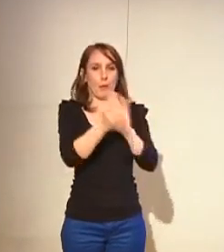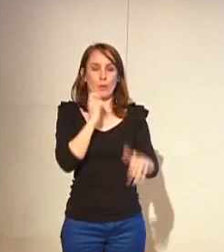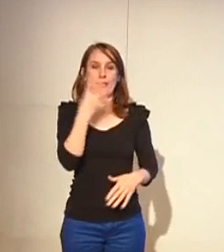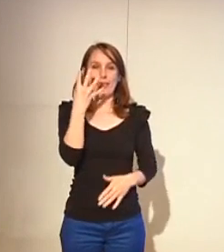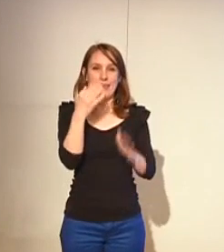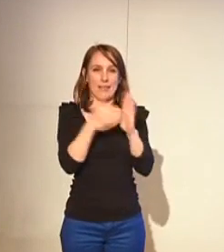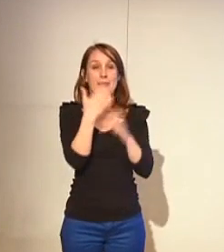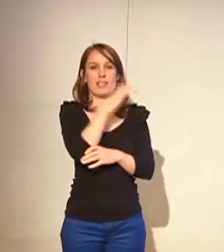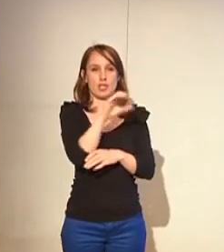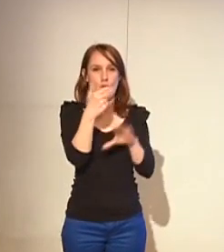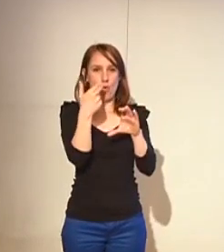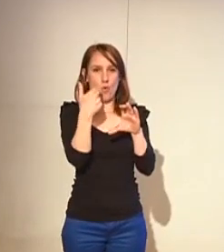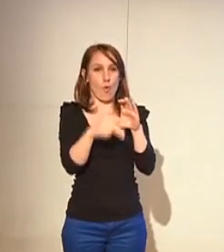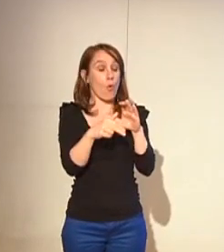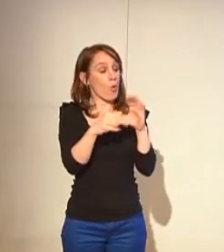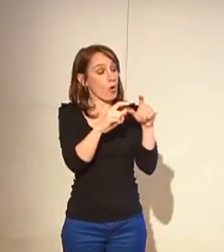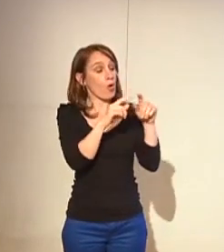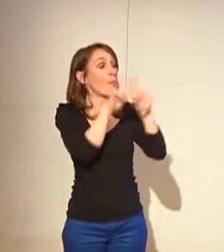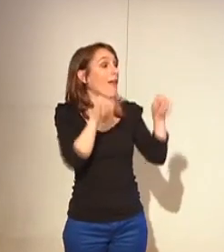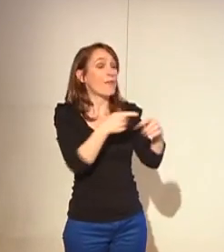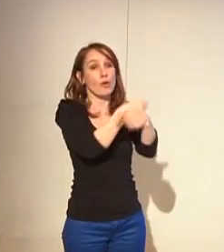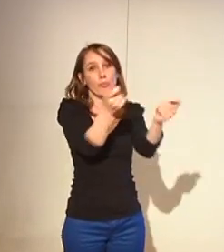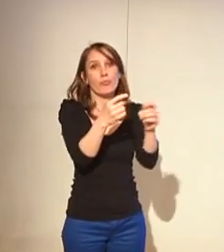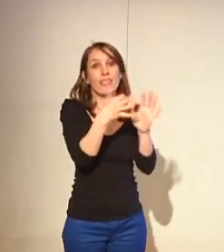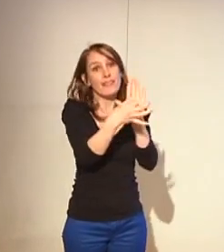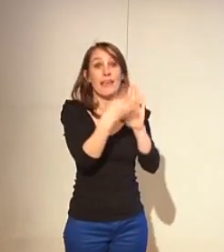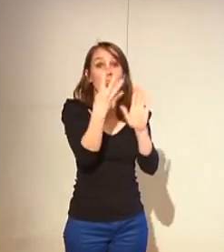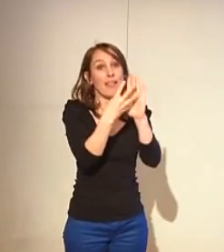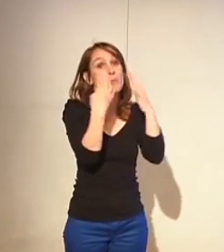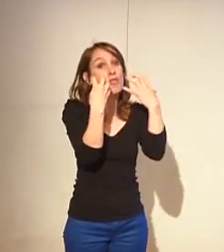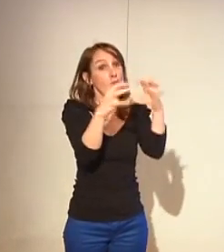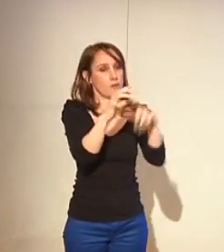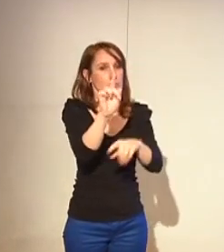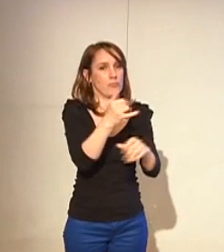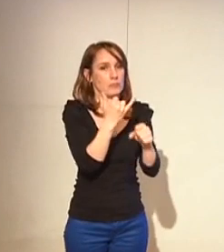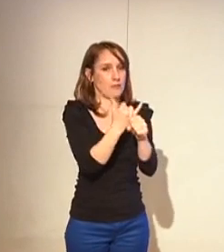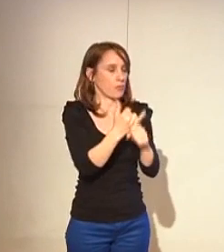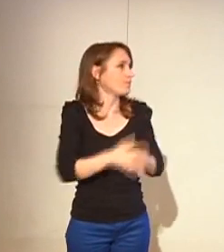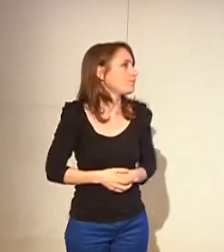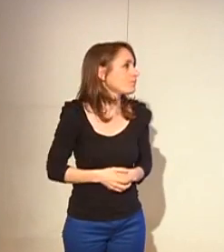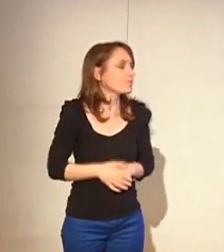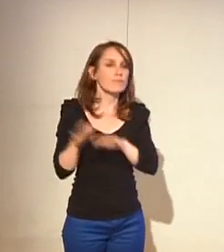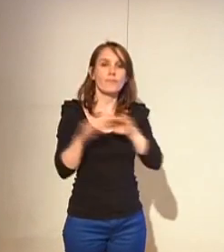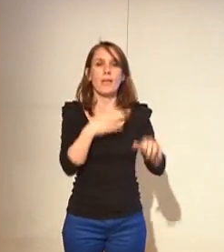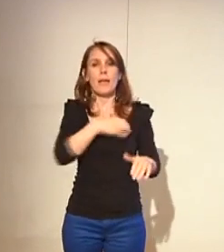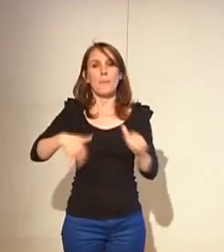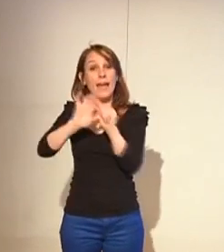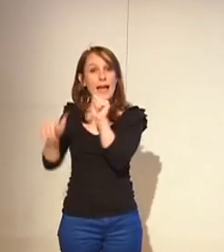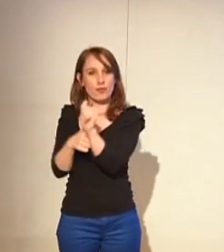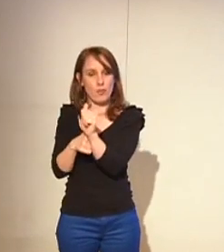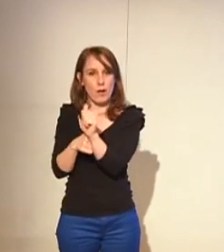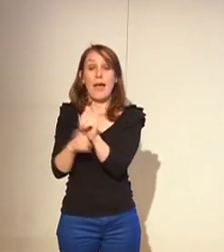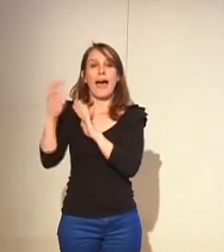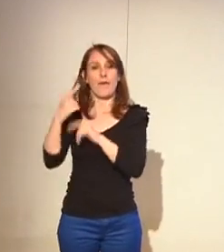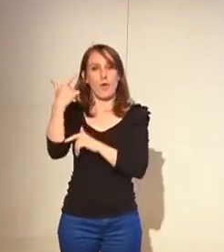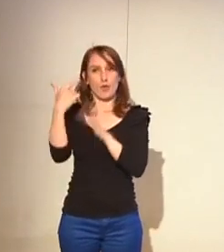le papier va vous être distribués les adjoints au maire avaient donc dans l'ancien mandat